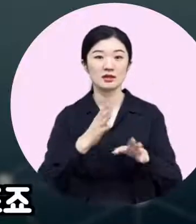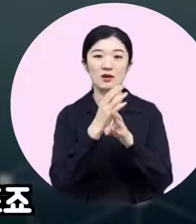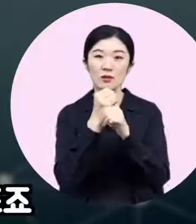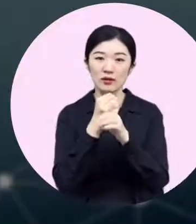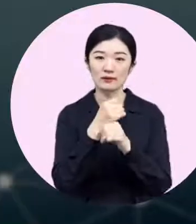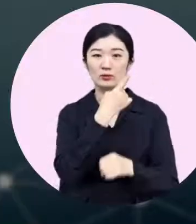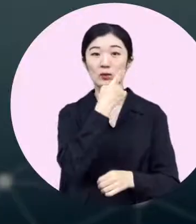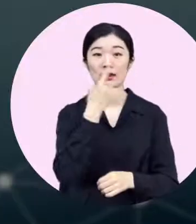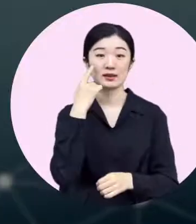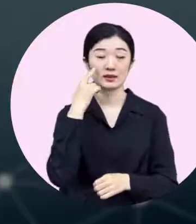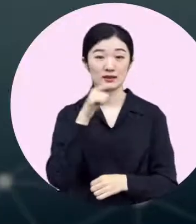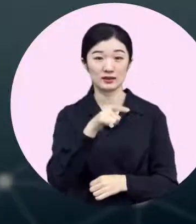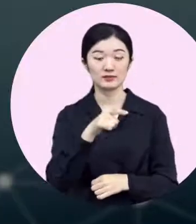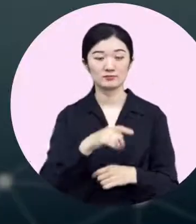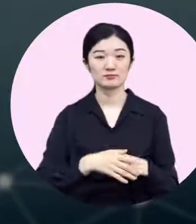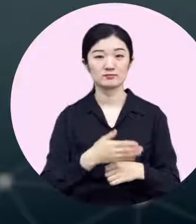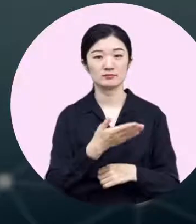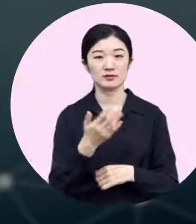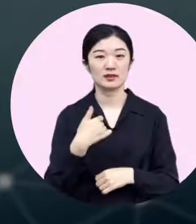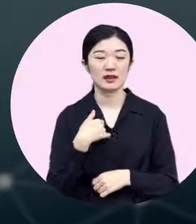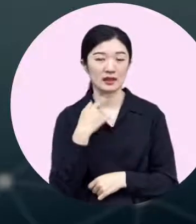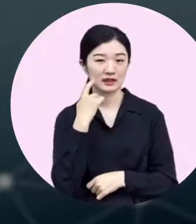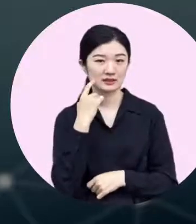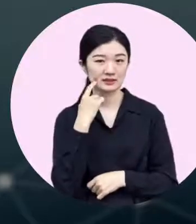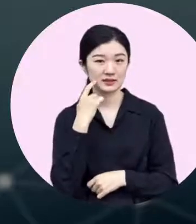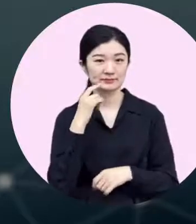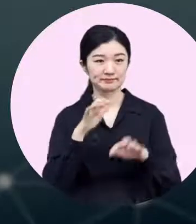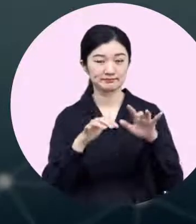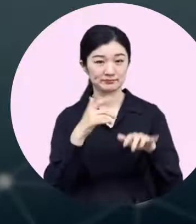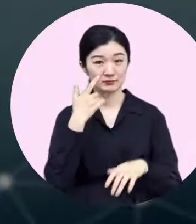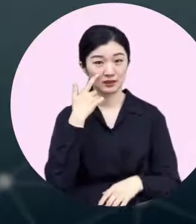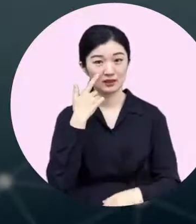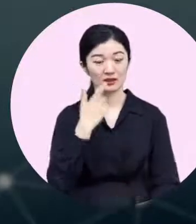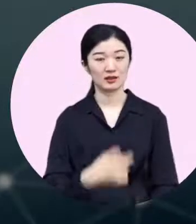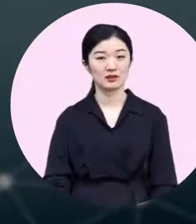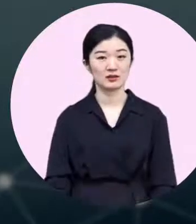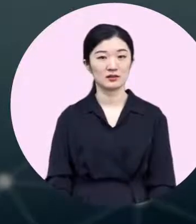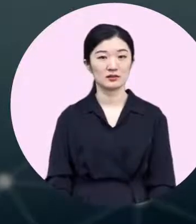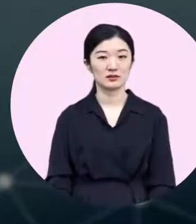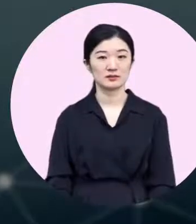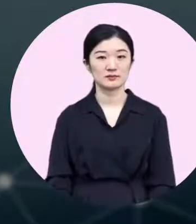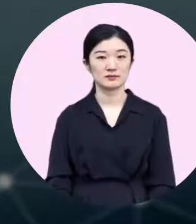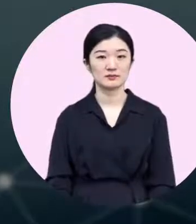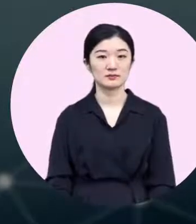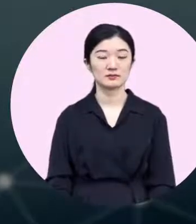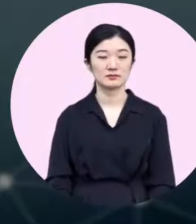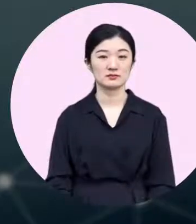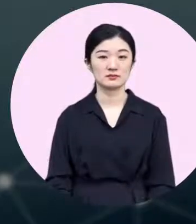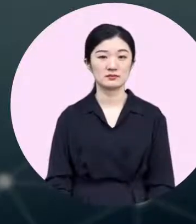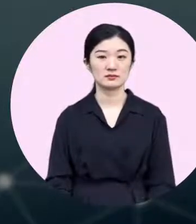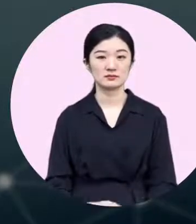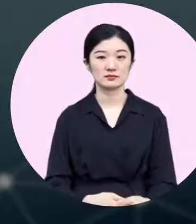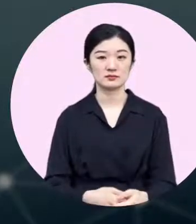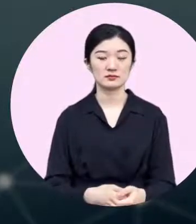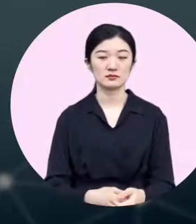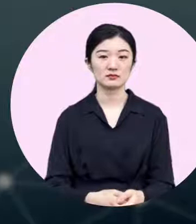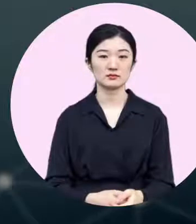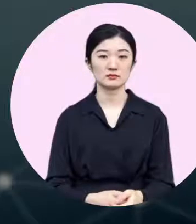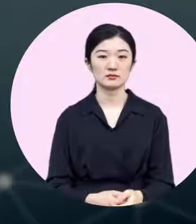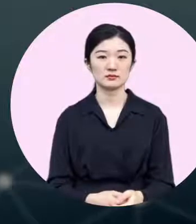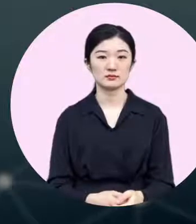확인하라고 뜨죠. 네, 여기도 그냥 제가 가상으로 한번 적어 볼게요. 네. 적으면 뭐 이런 것들 이제 뜰 수